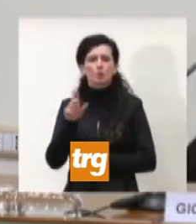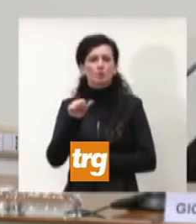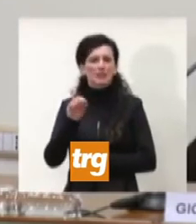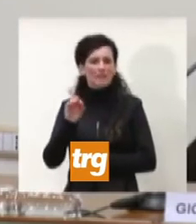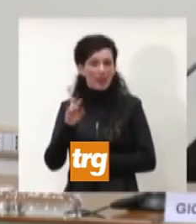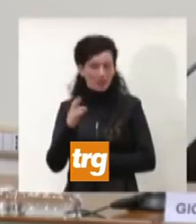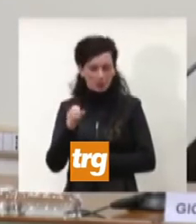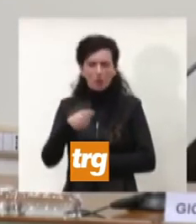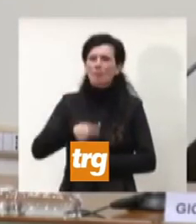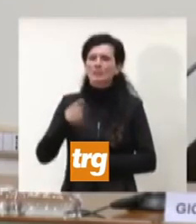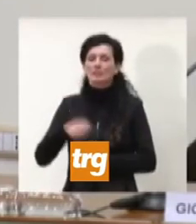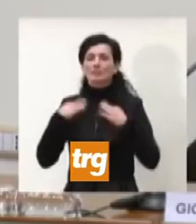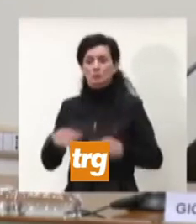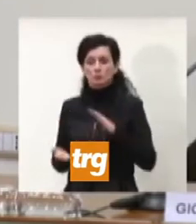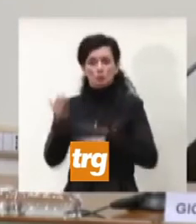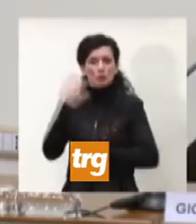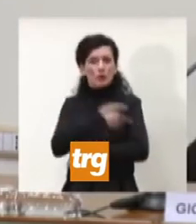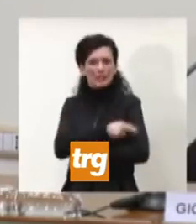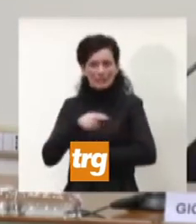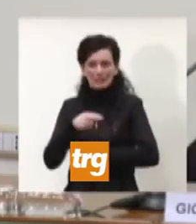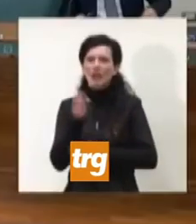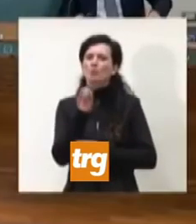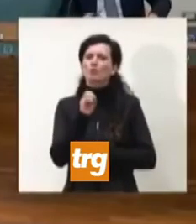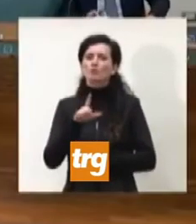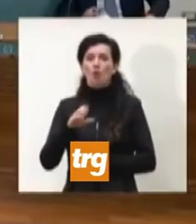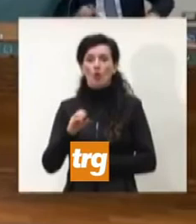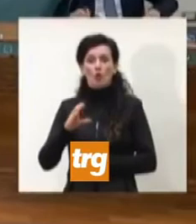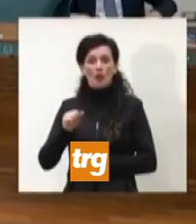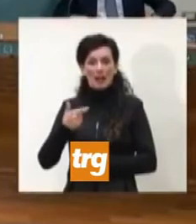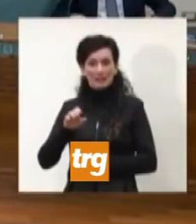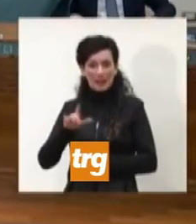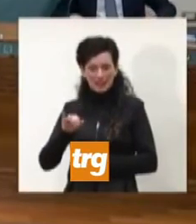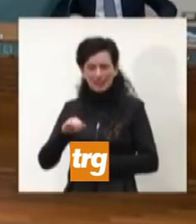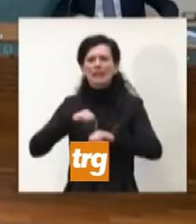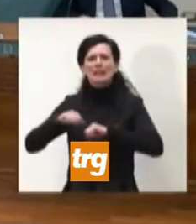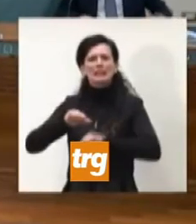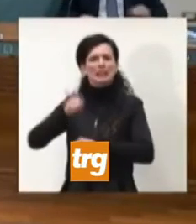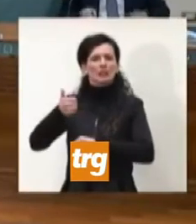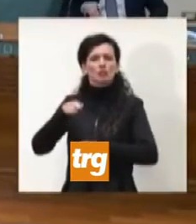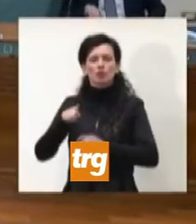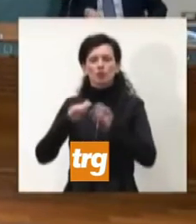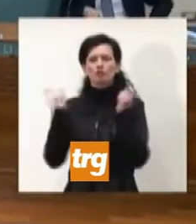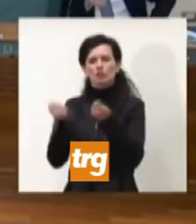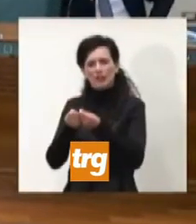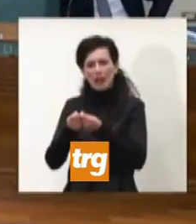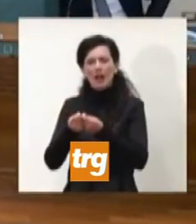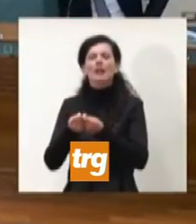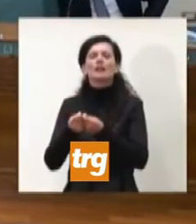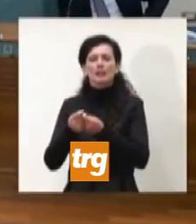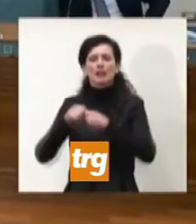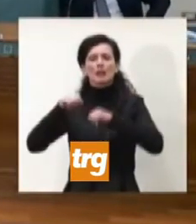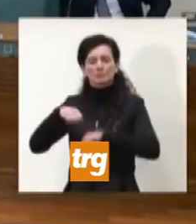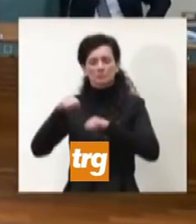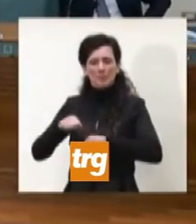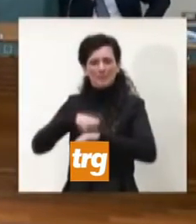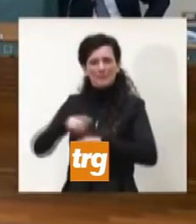regioni italiane e le conseguenti restrizioni è il cosiddetto numero di riproduzione del coronavirus, meglio noto con il nome di indice RT, che